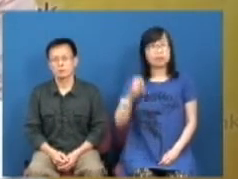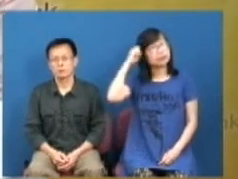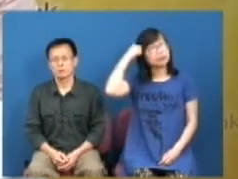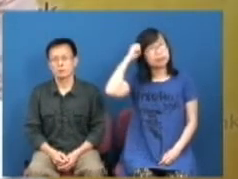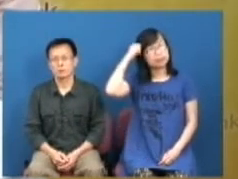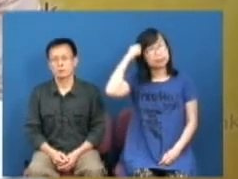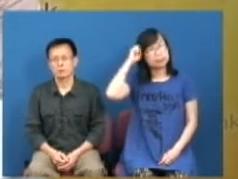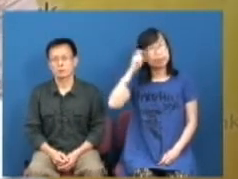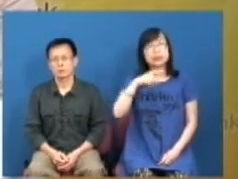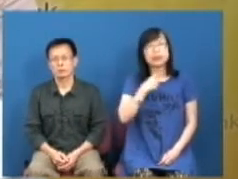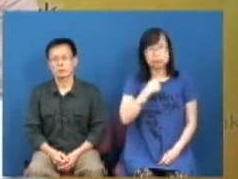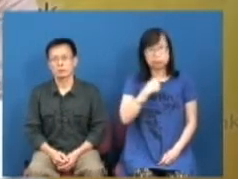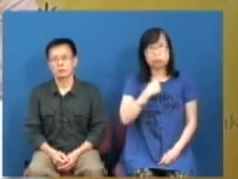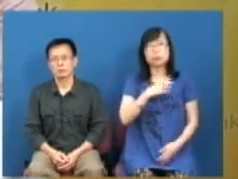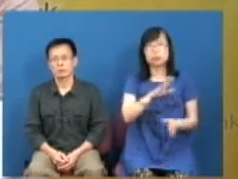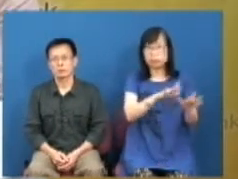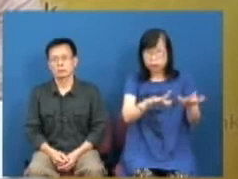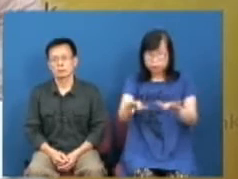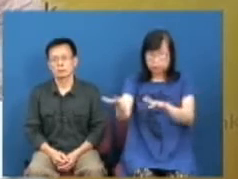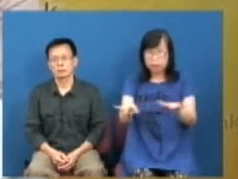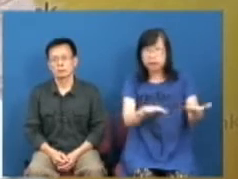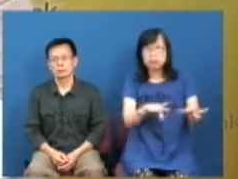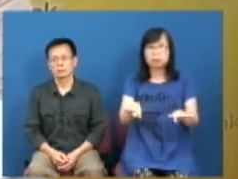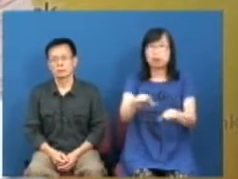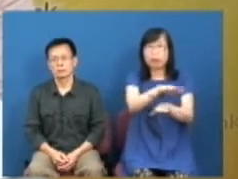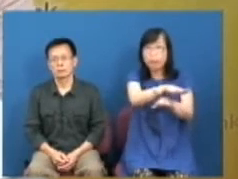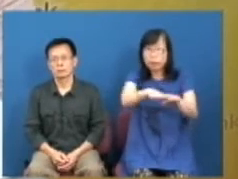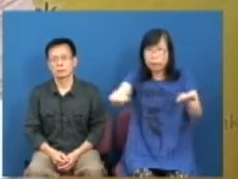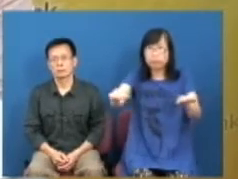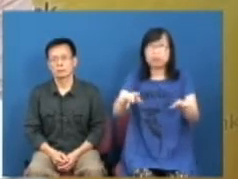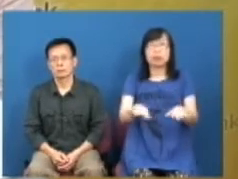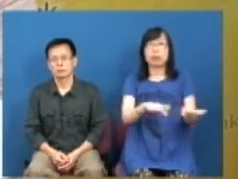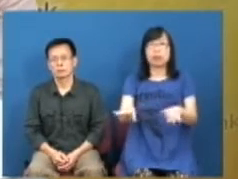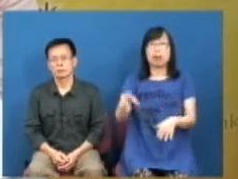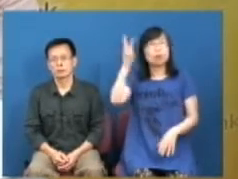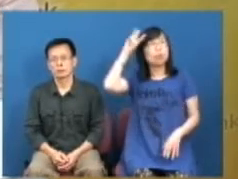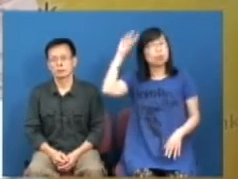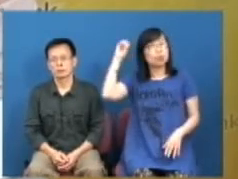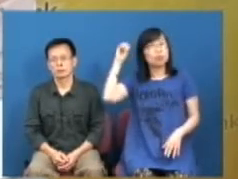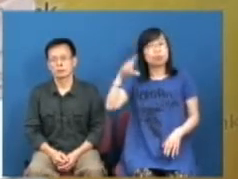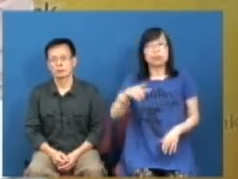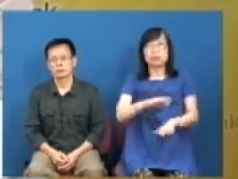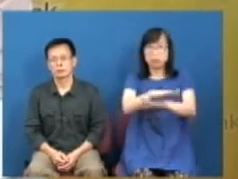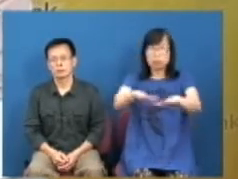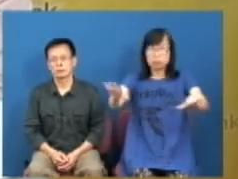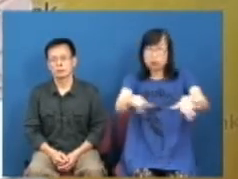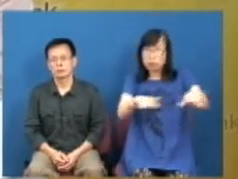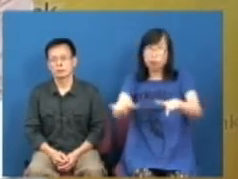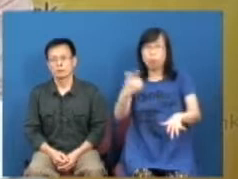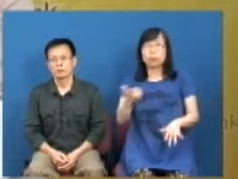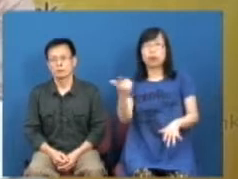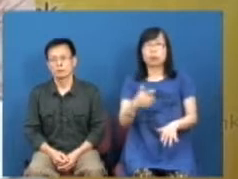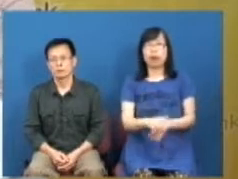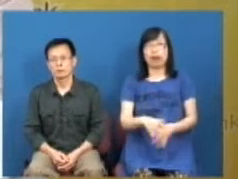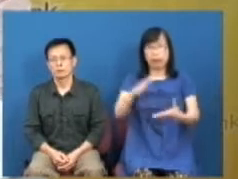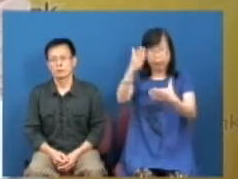究竟應唔應該填海，同埋邊啲地方而家嗱，好似我哋將軍澳都填咗好多海㗎。我記得將軍澳喺